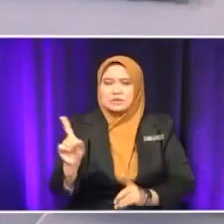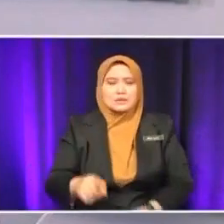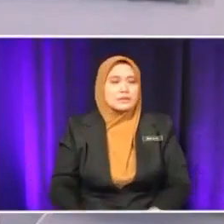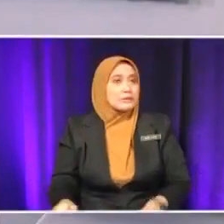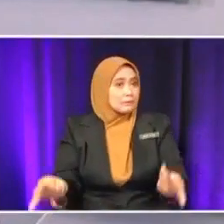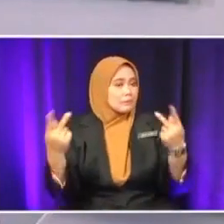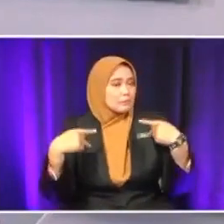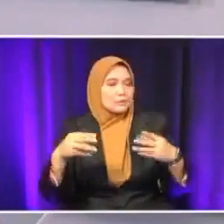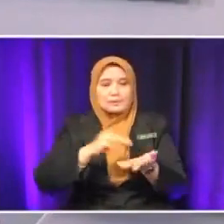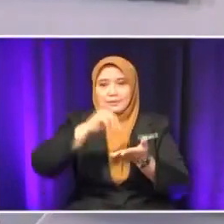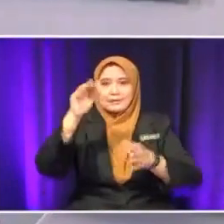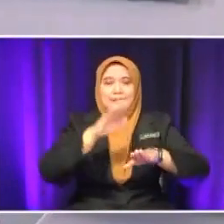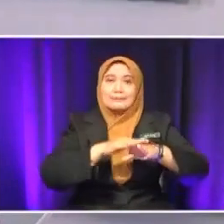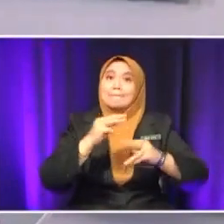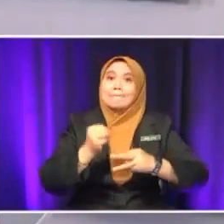menengah atas matematik.